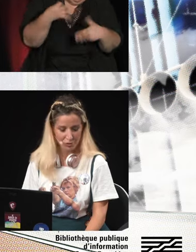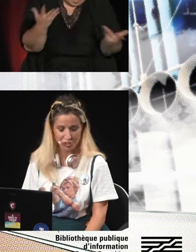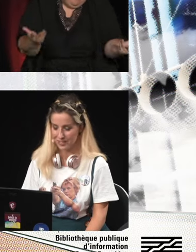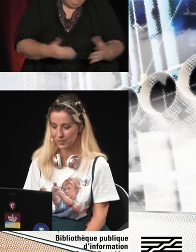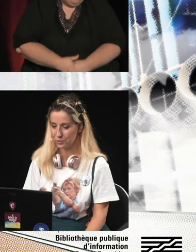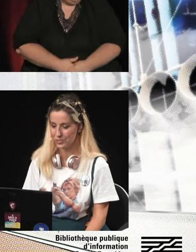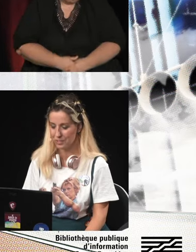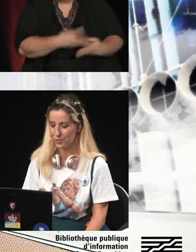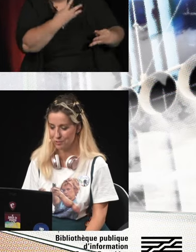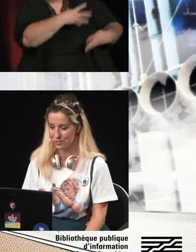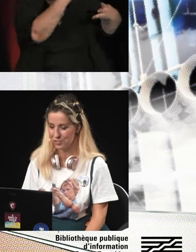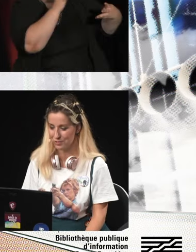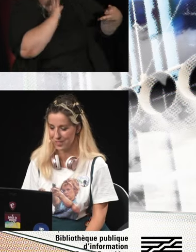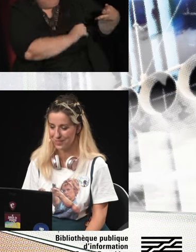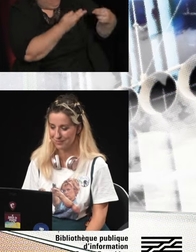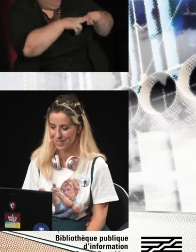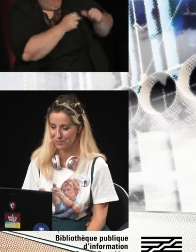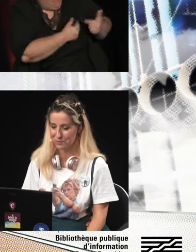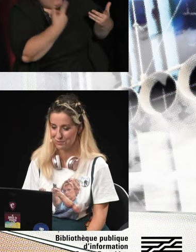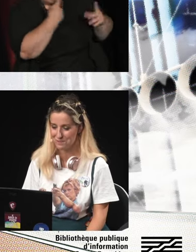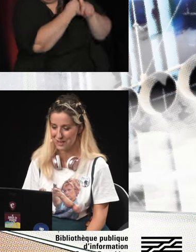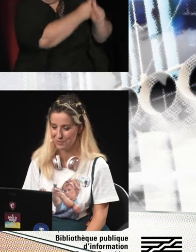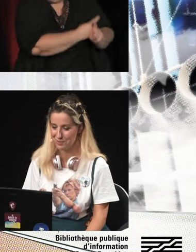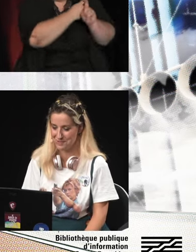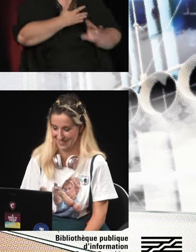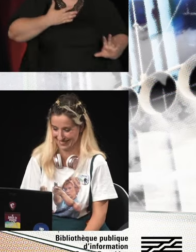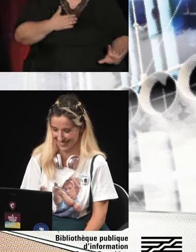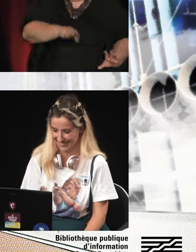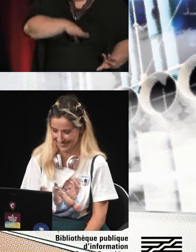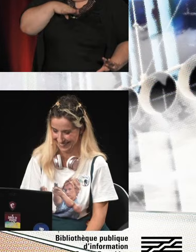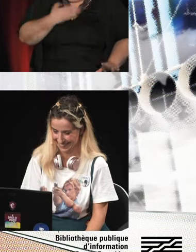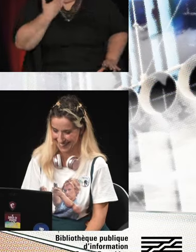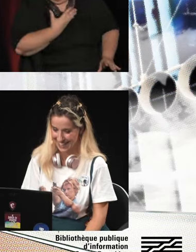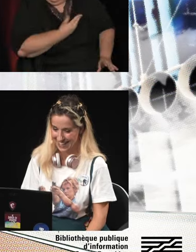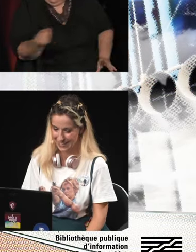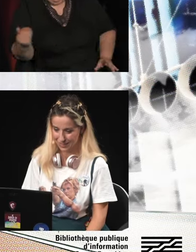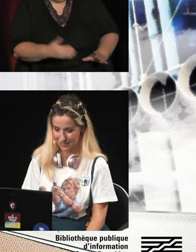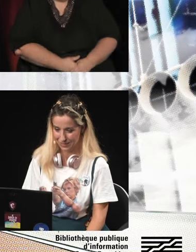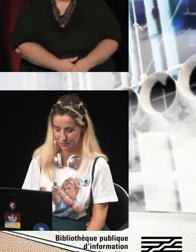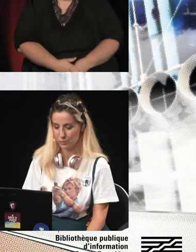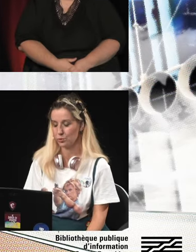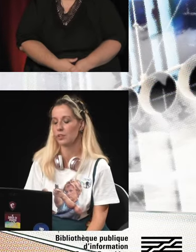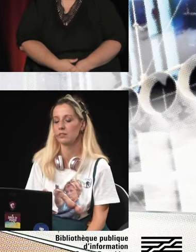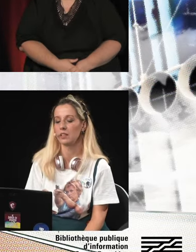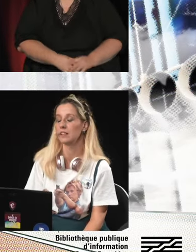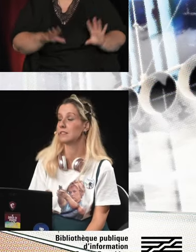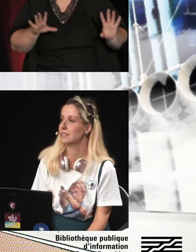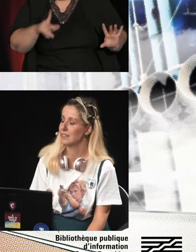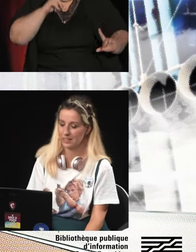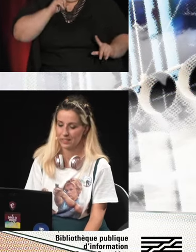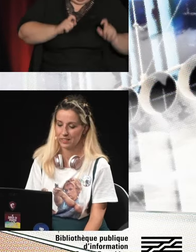Je vois que le chat est en train de compter les morts, je suis très fière de vous, merci beaucoup. Alors, on va être prudent,